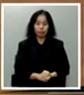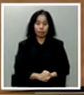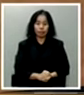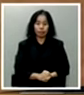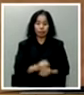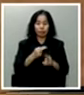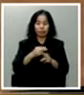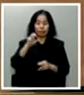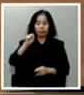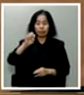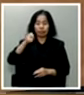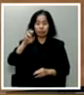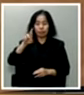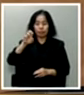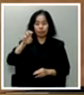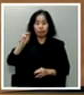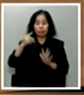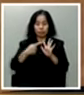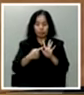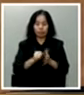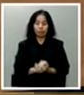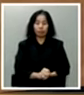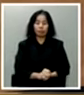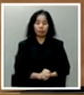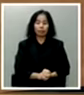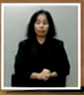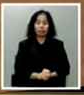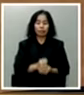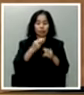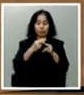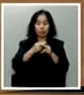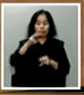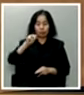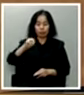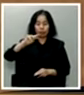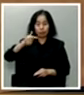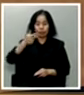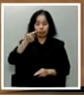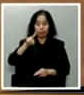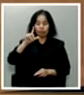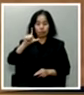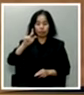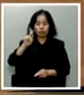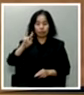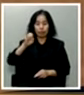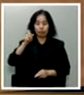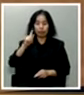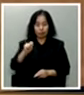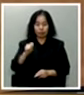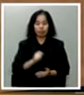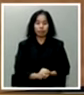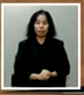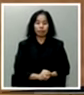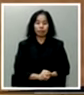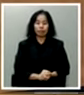คุณสิริภาเลิศนุวัฒน์คุณมงคลกิจสุขสันธารนนท์ครับสุ